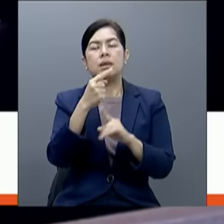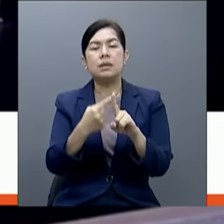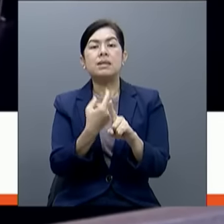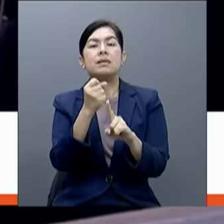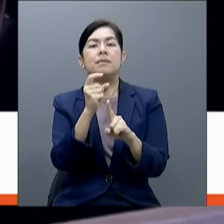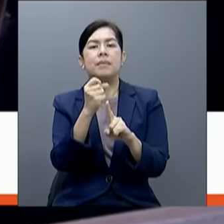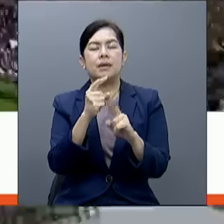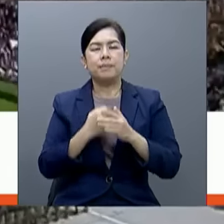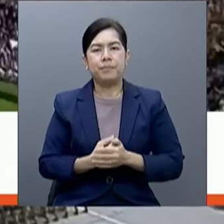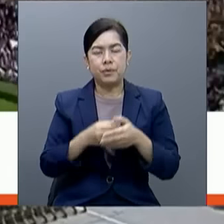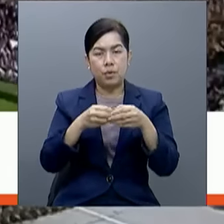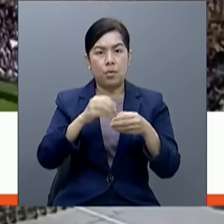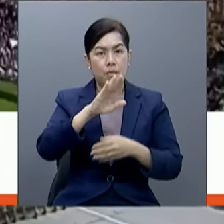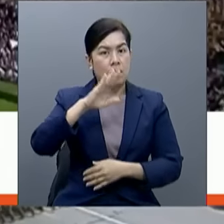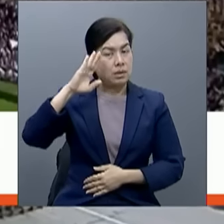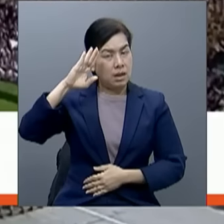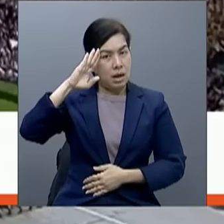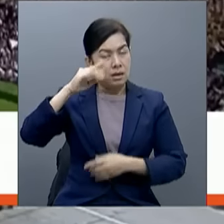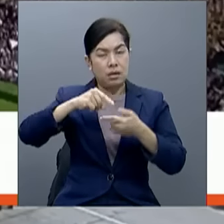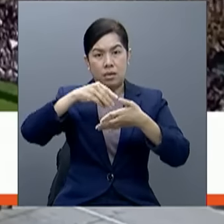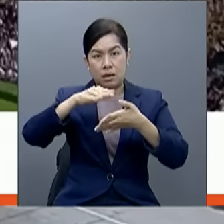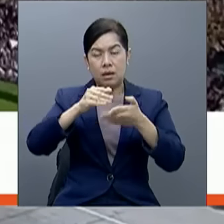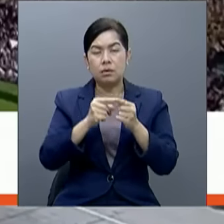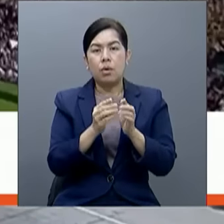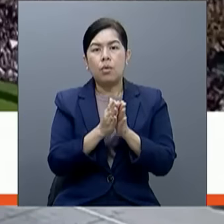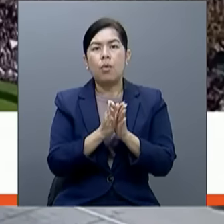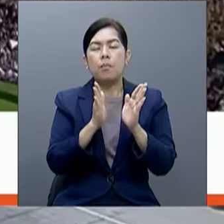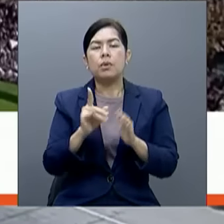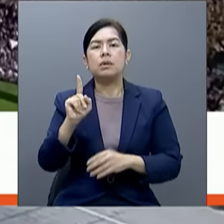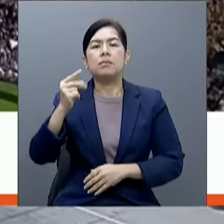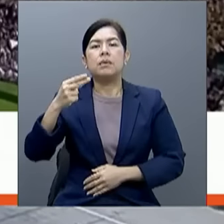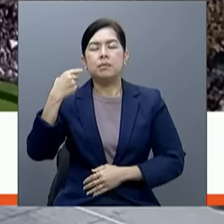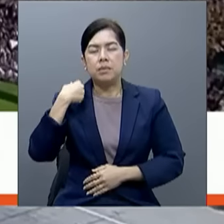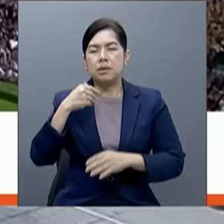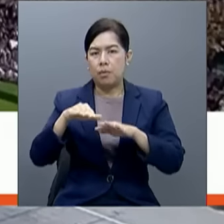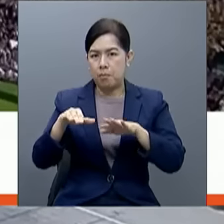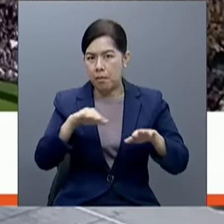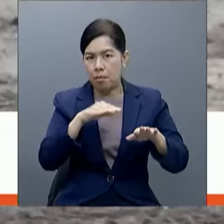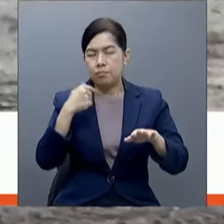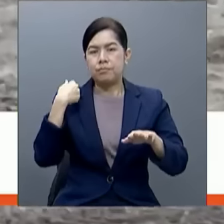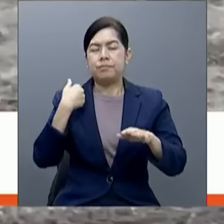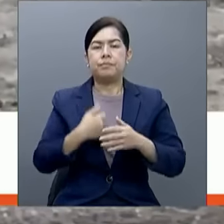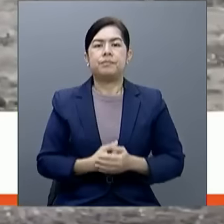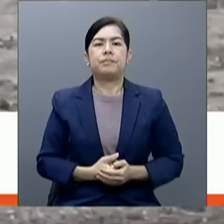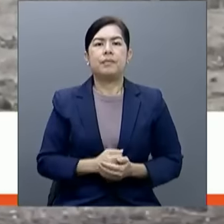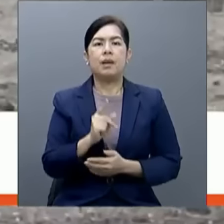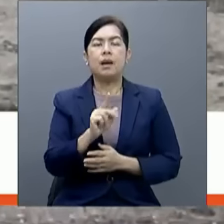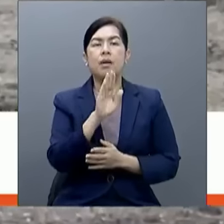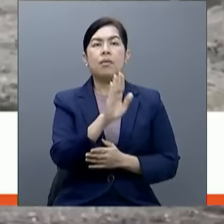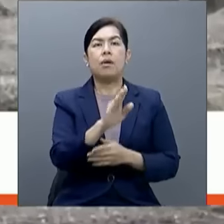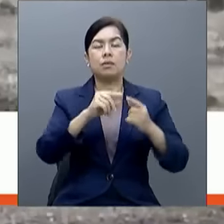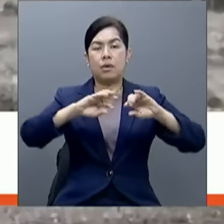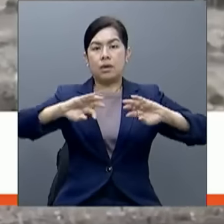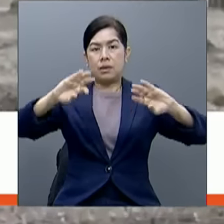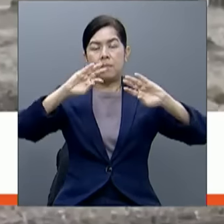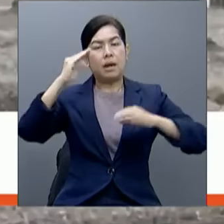นี้ทหารเกาหลีเหนือประมาณ 10,000 นายจะมีความพร้อมที่จะทำการสู้รบด้านแหล่งข่าวจากรัฐบาลเกาหลี